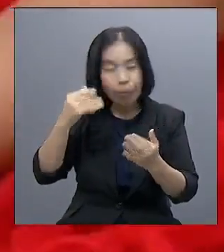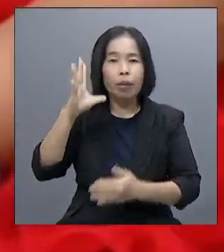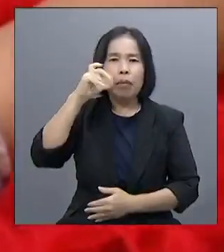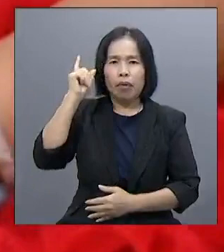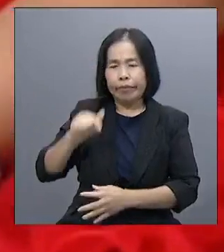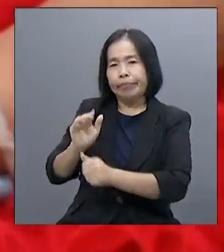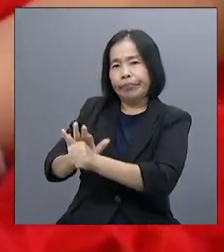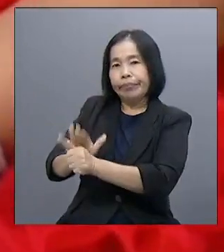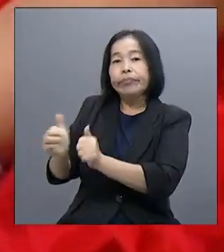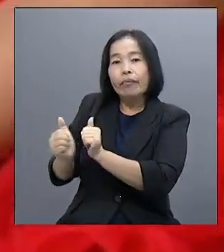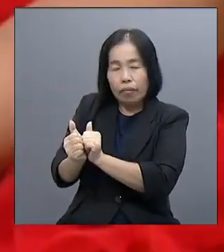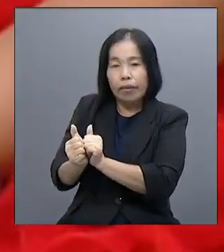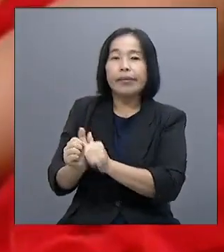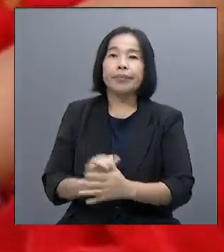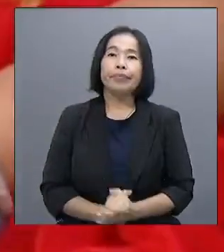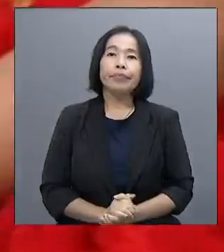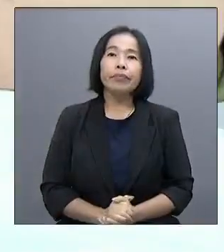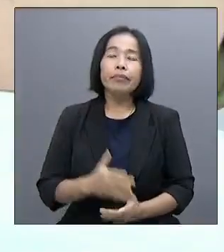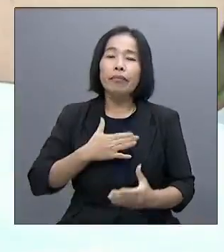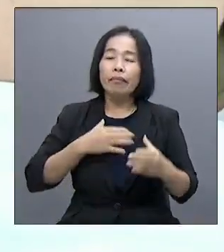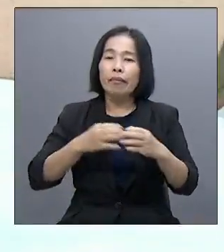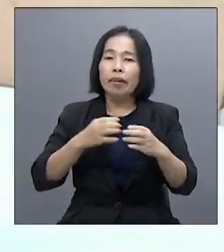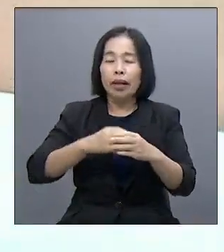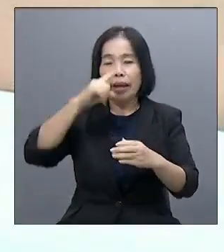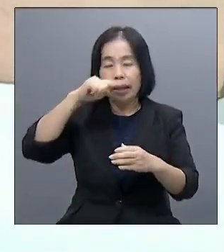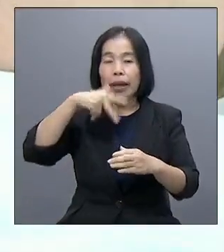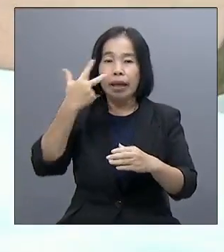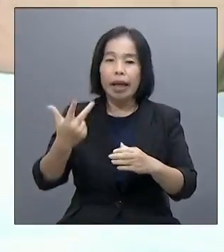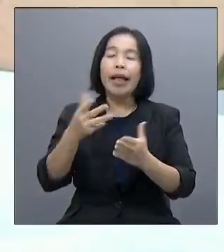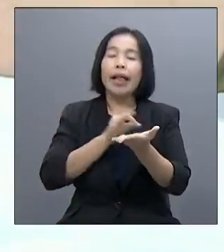ใกล้ชิดเช่นกันวิภาปิ่นแก้วไทย PBS รายงาน